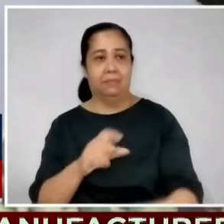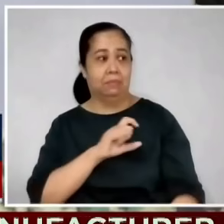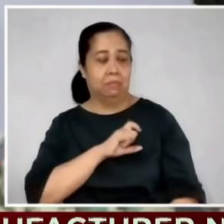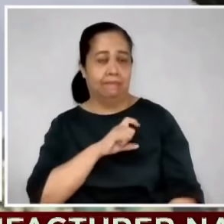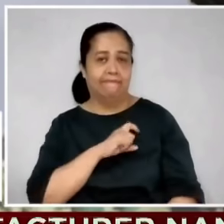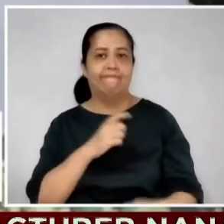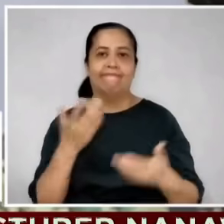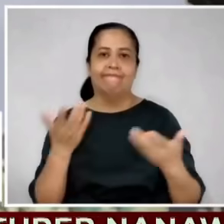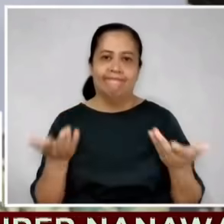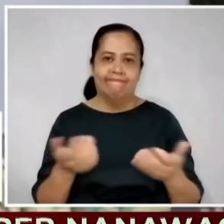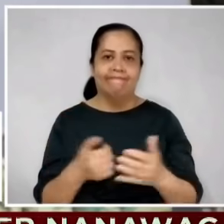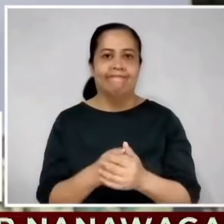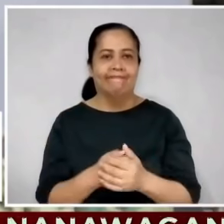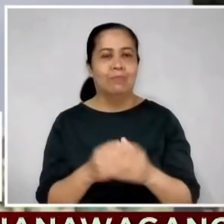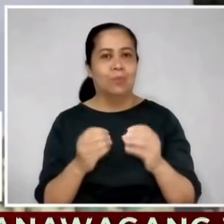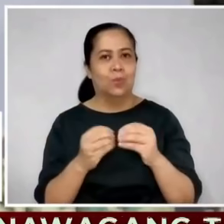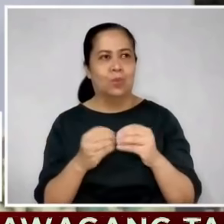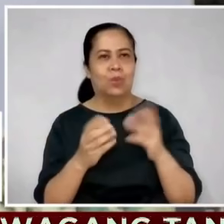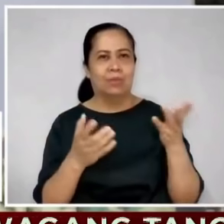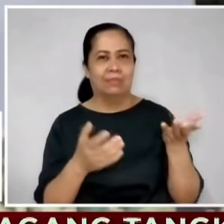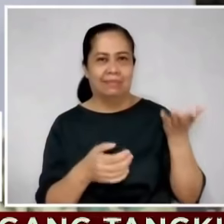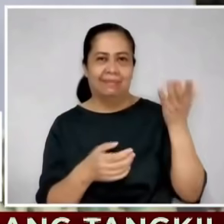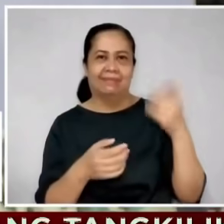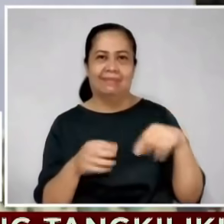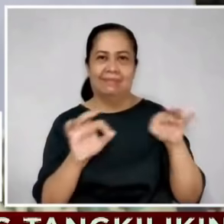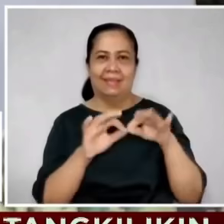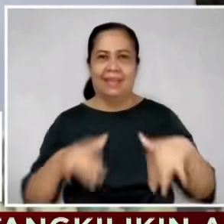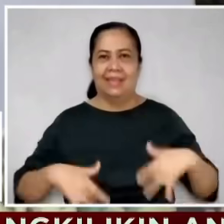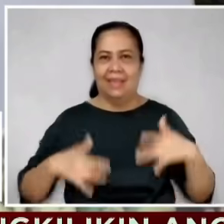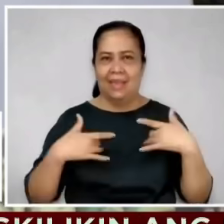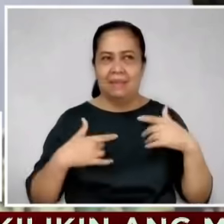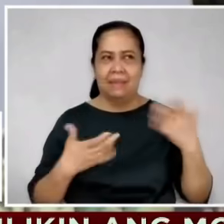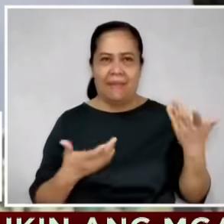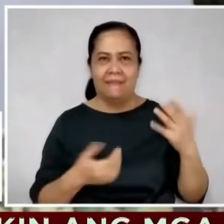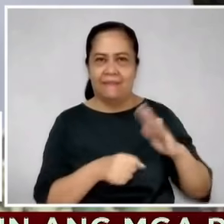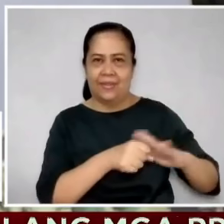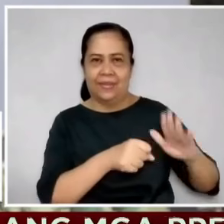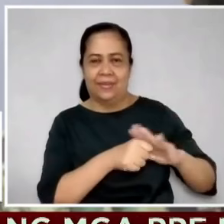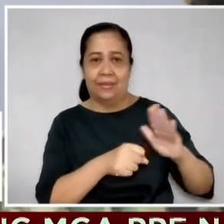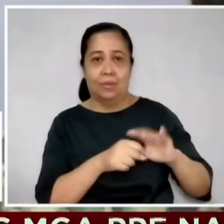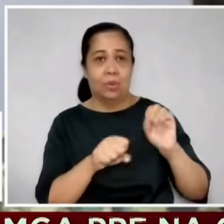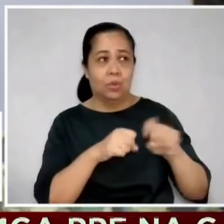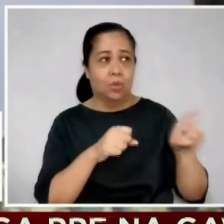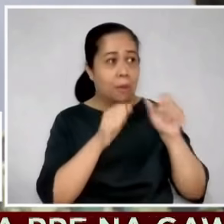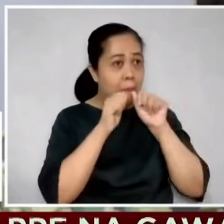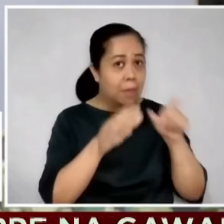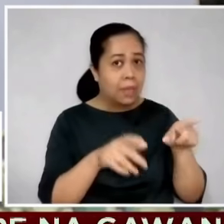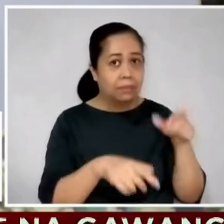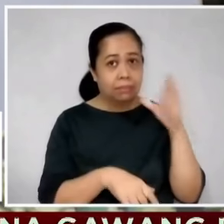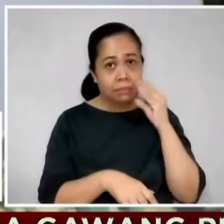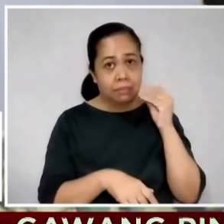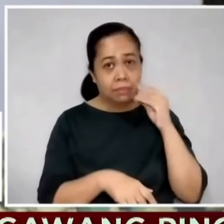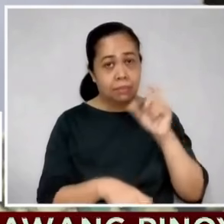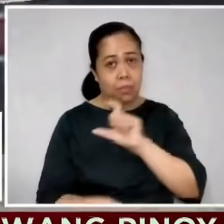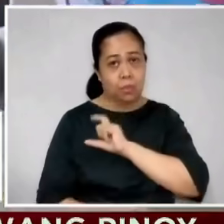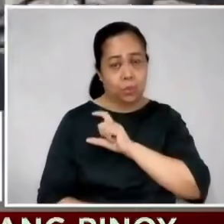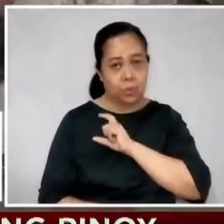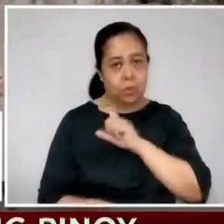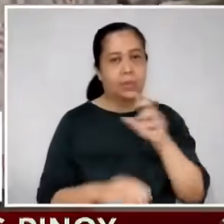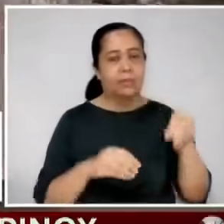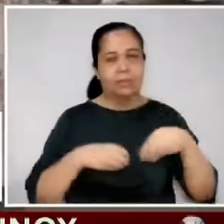ay mas nakakaluwag ng kaunti sa buhay. Kaya kung ano man yung blessings na dumarating sa amin, mamimigay din